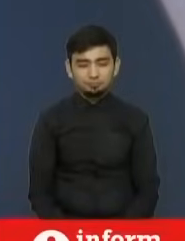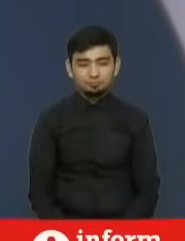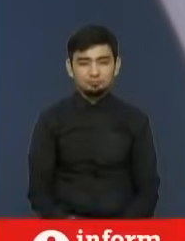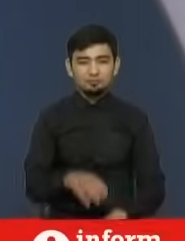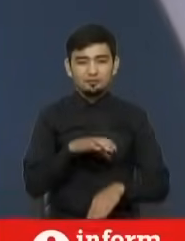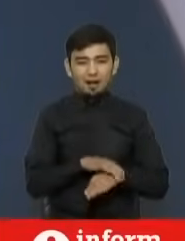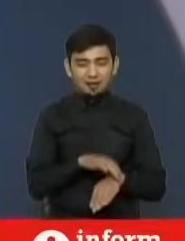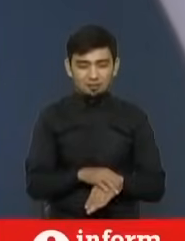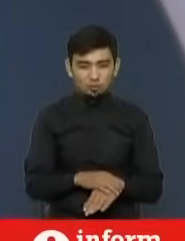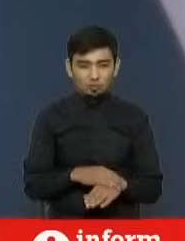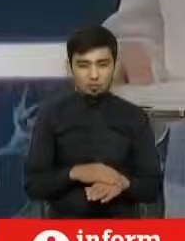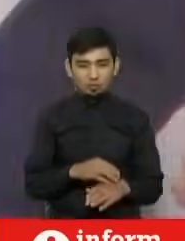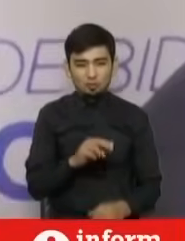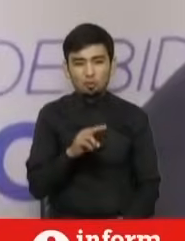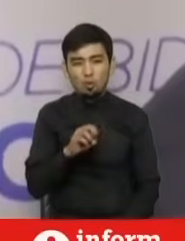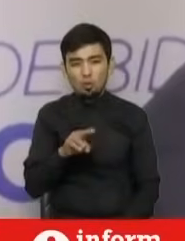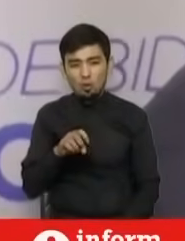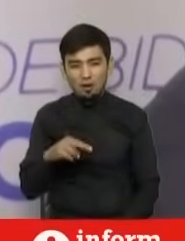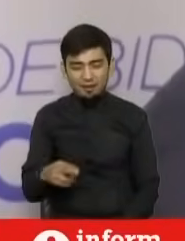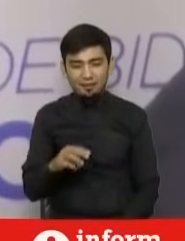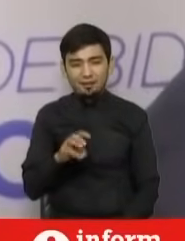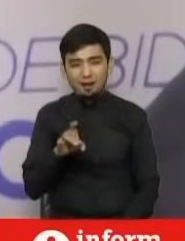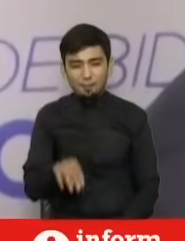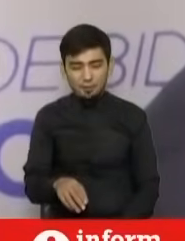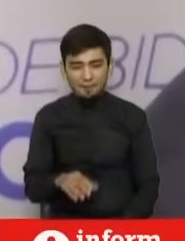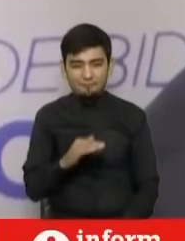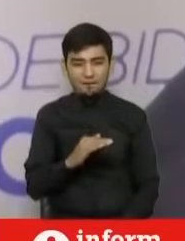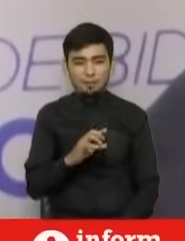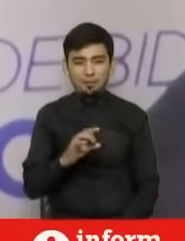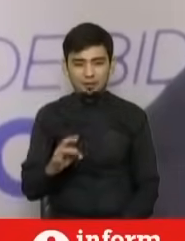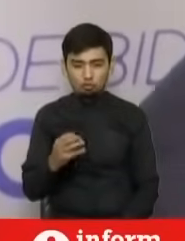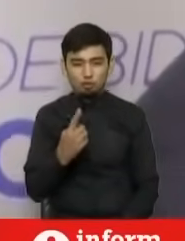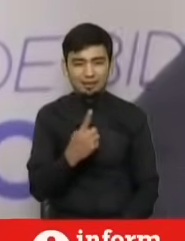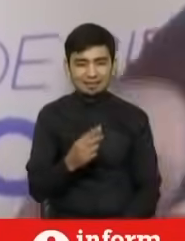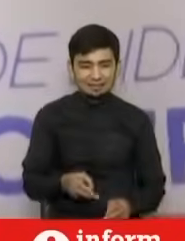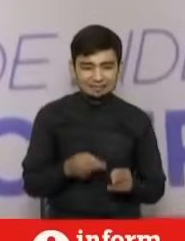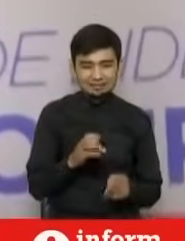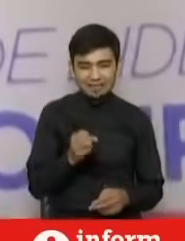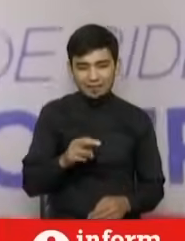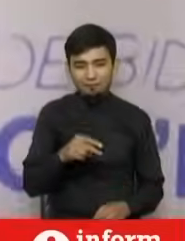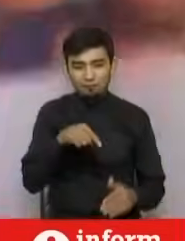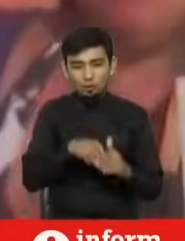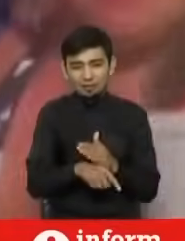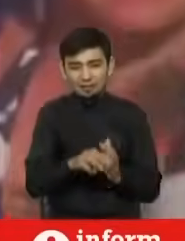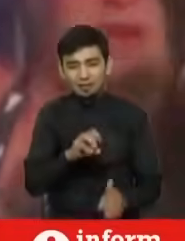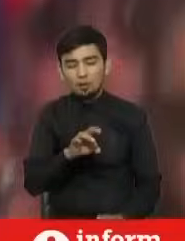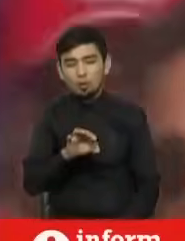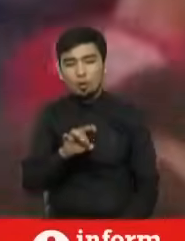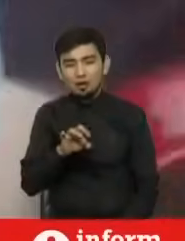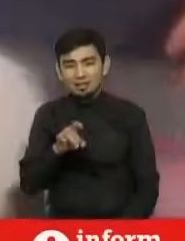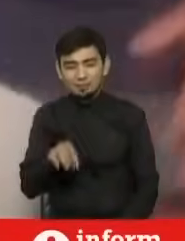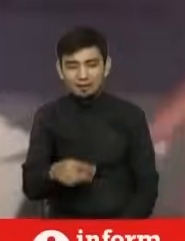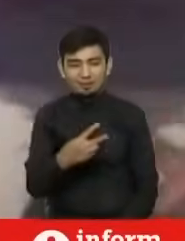по факту покушения на дональда трампа ФБР завело дело по ещё одной статье внутренний терроризм мотивы преступника